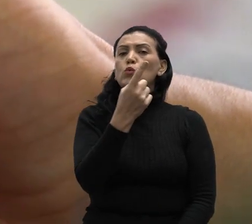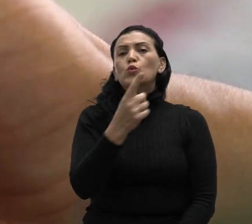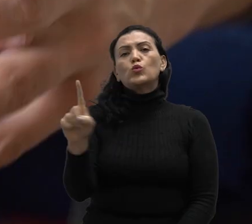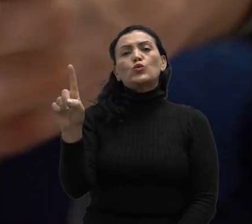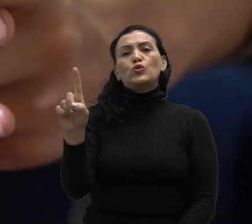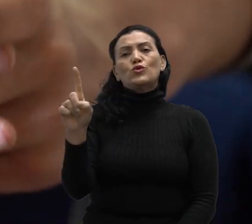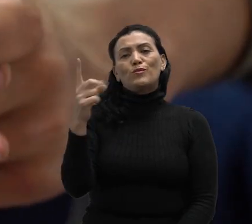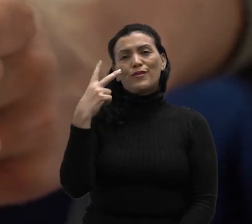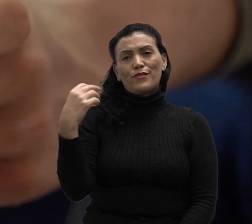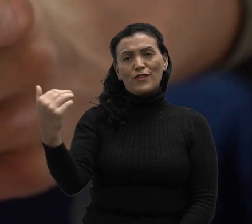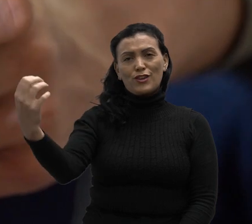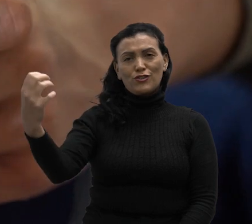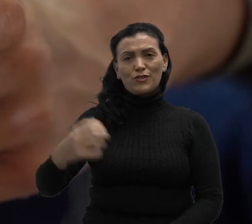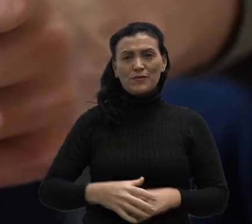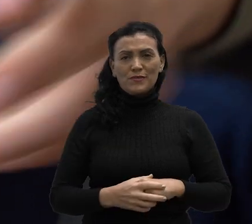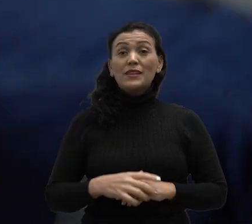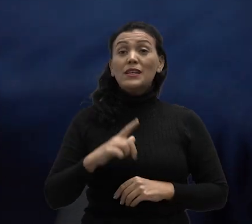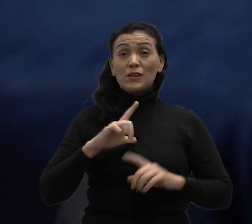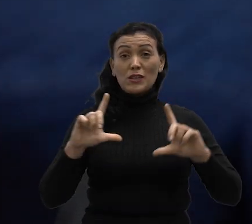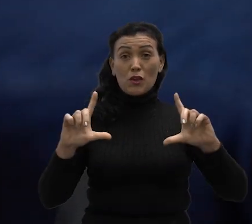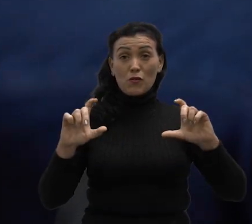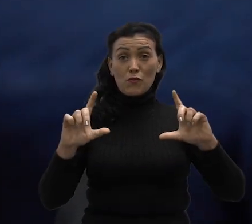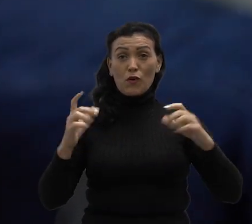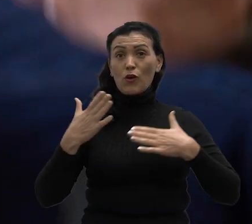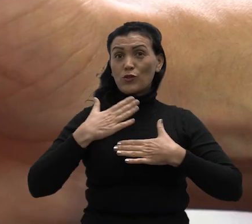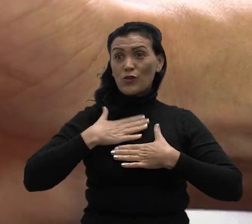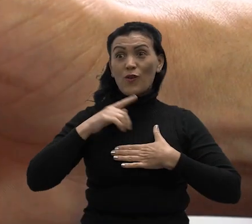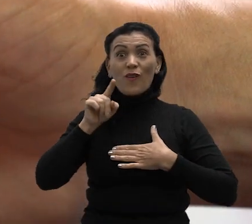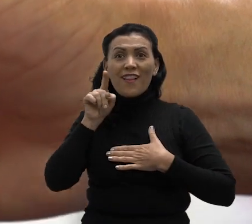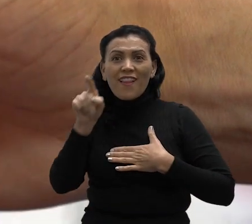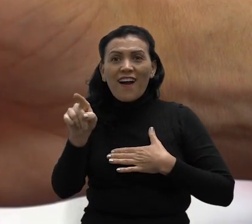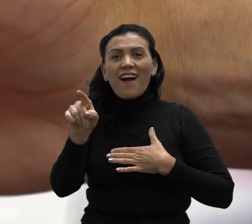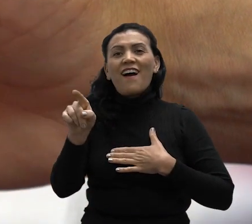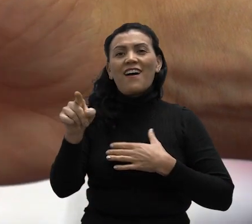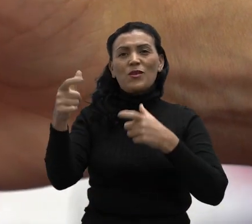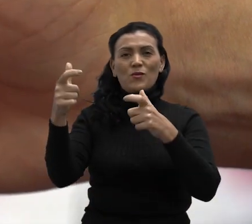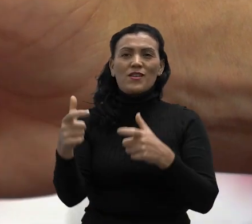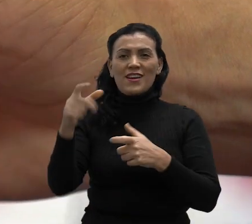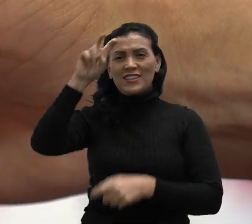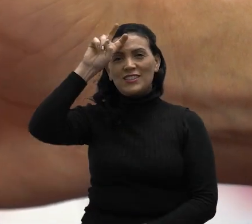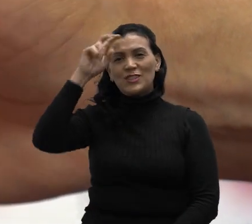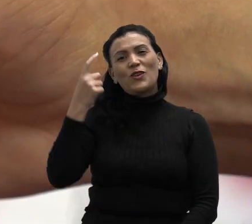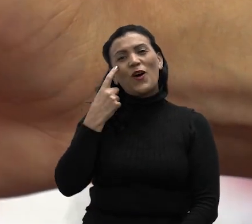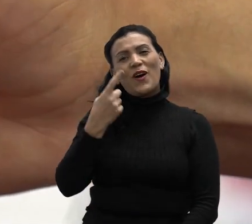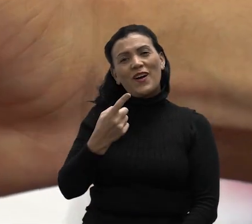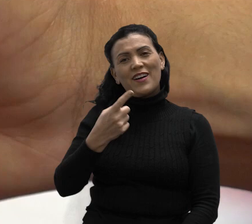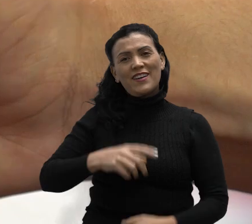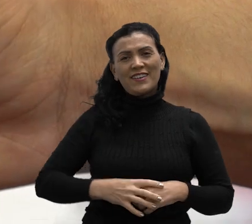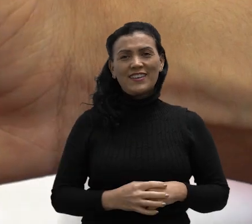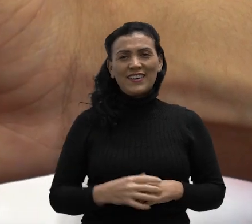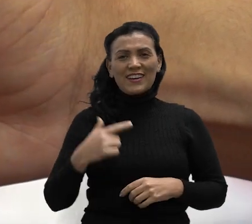كانت. في صورة وأنا كنت بمصر، هيا، وأنا لابس لبسة فرعون.